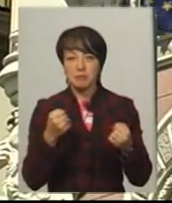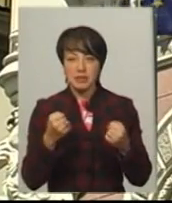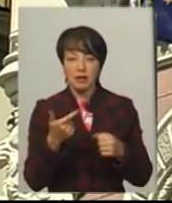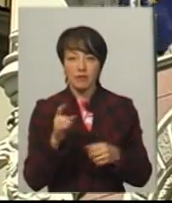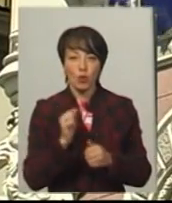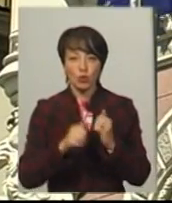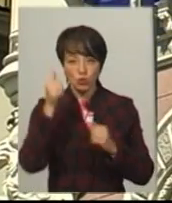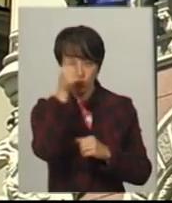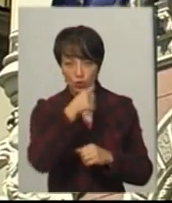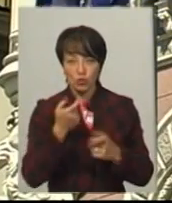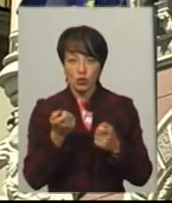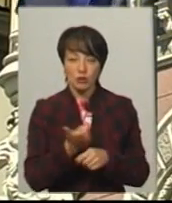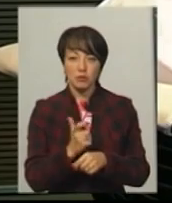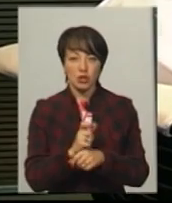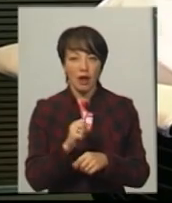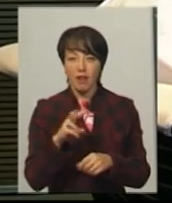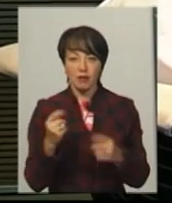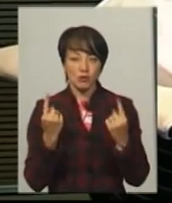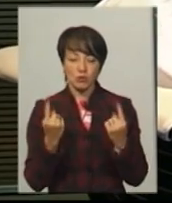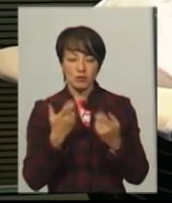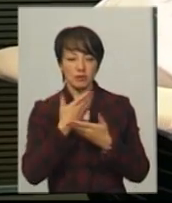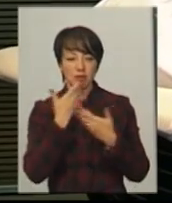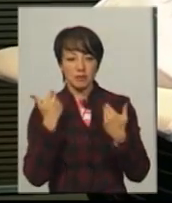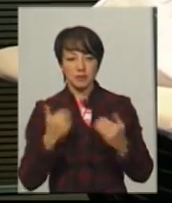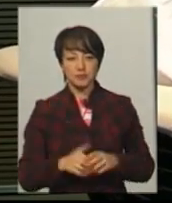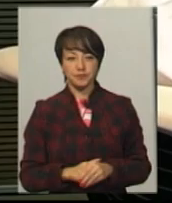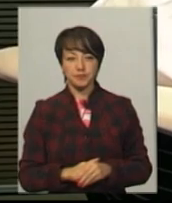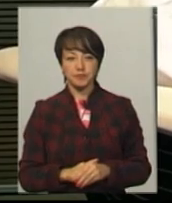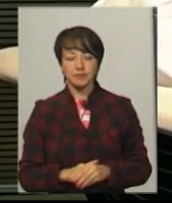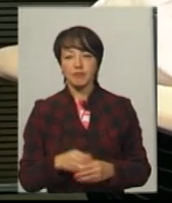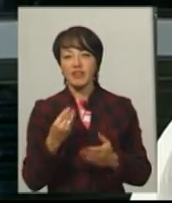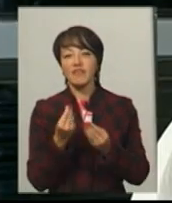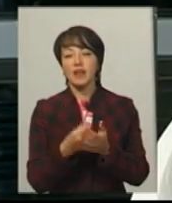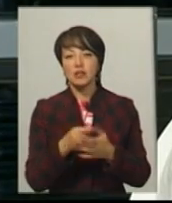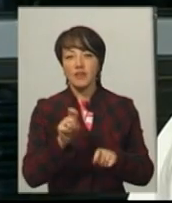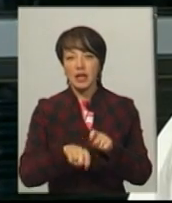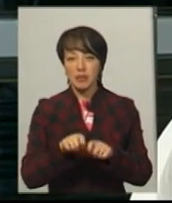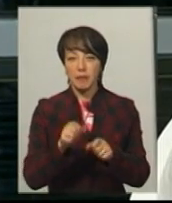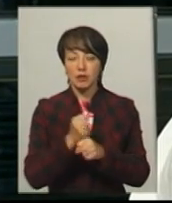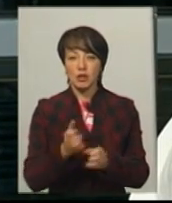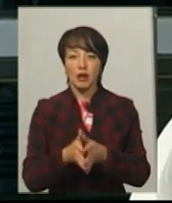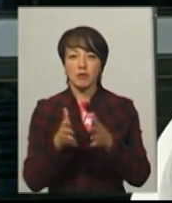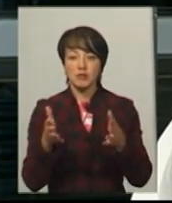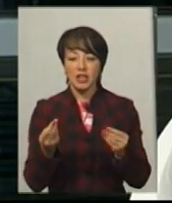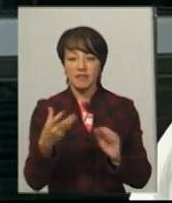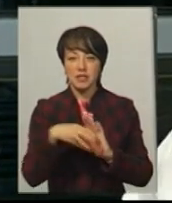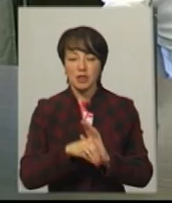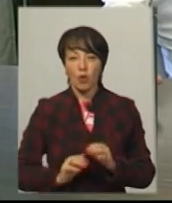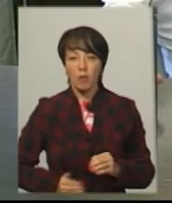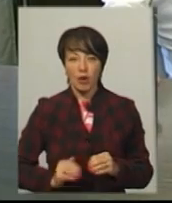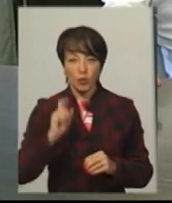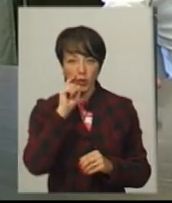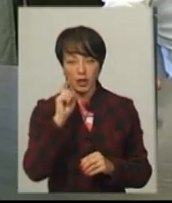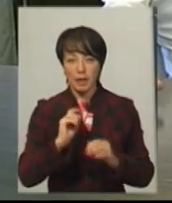року. Цьогоріч воно більше, але не суттєво, розповідає Сергій Фурса, фінансовий аналітик, який працює в одній з найбільших інвестиційних компаній